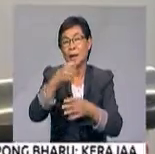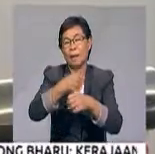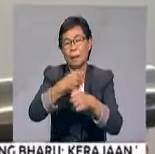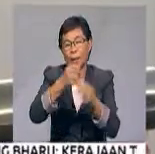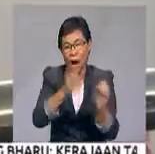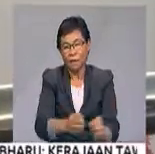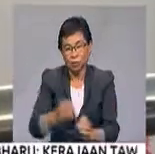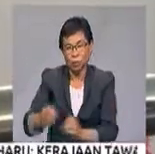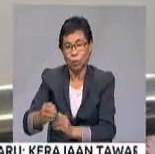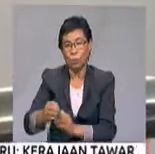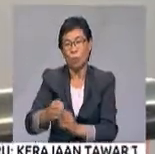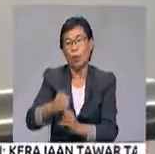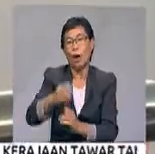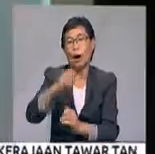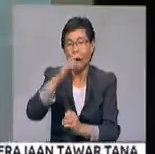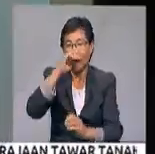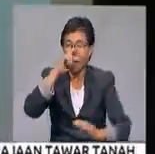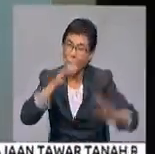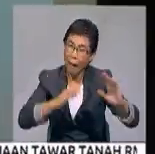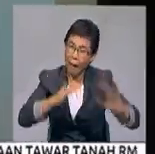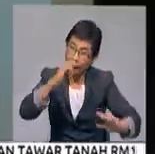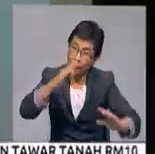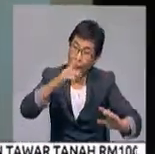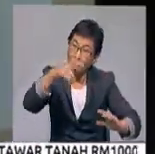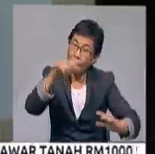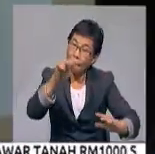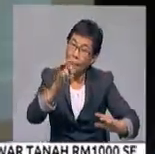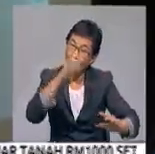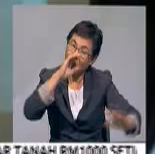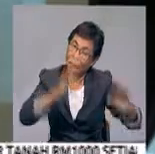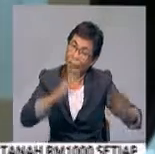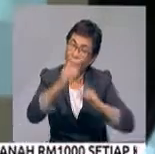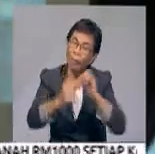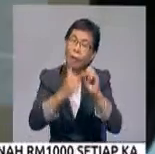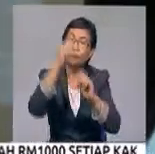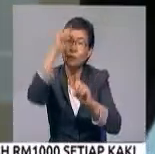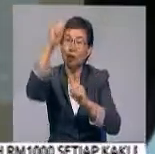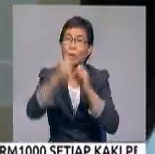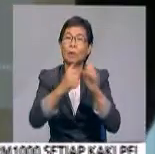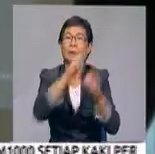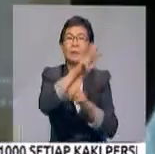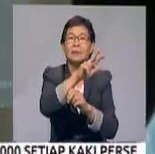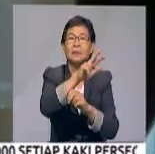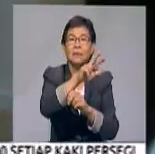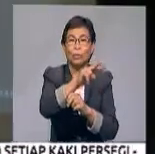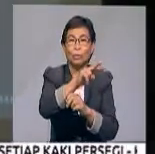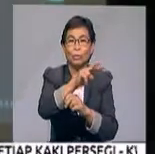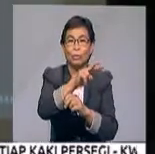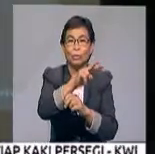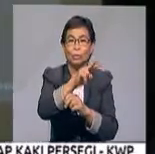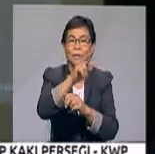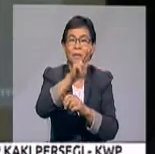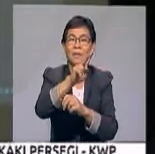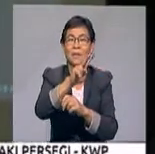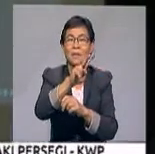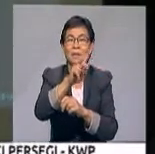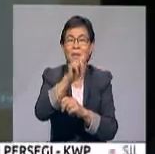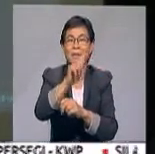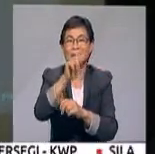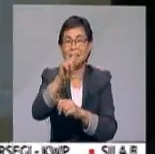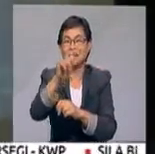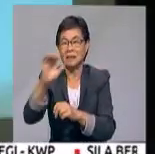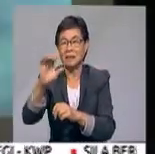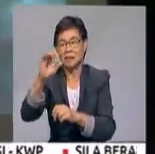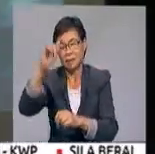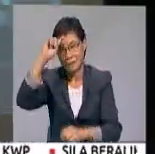Terengganu 2019 pada 1 November hingga 31 Disember 2019 di Pusat Dagangan Terengganu TTC Kuala